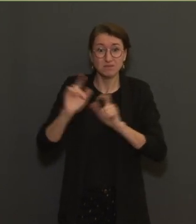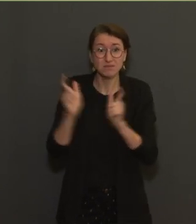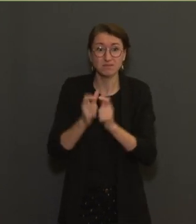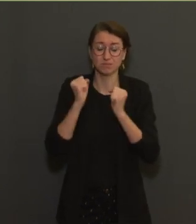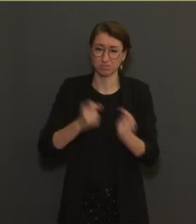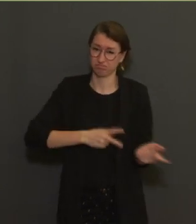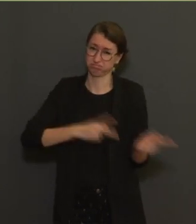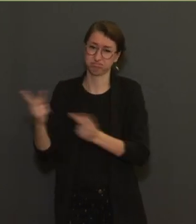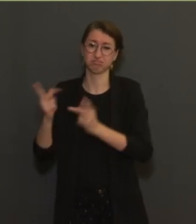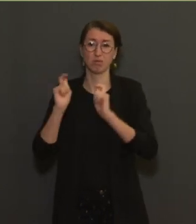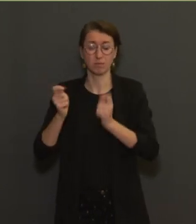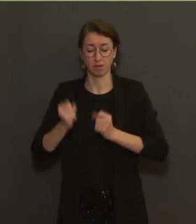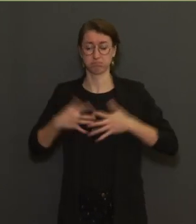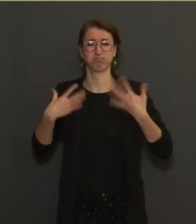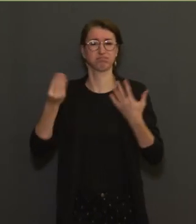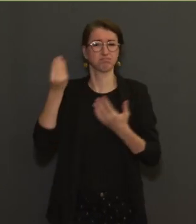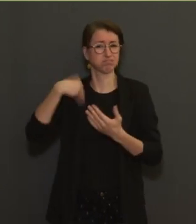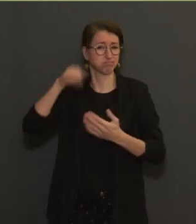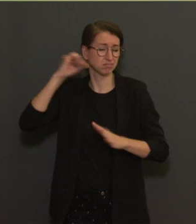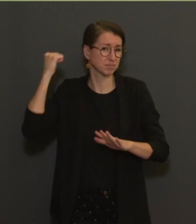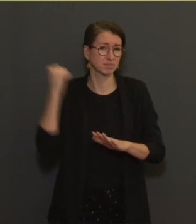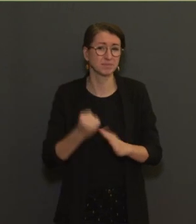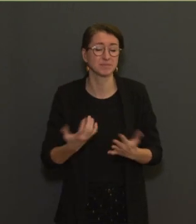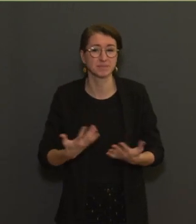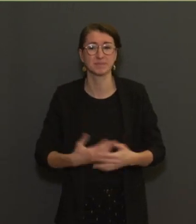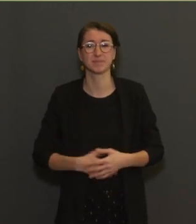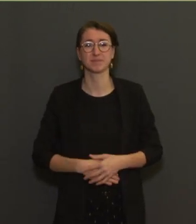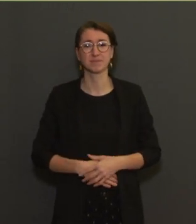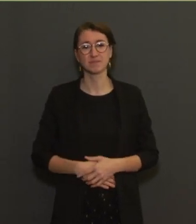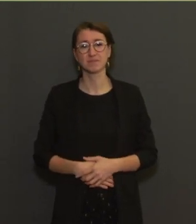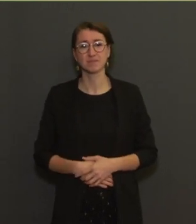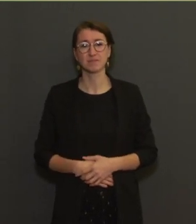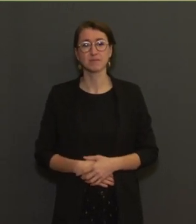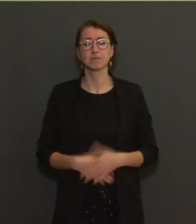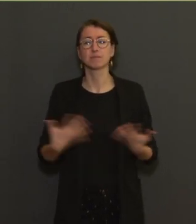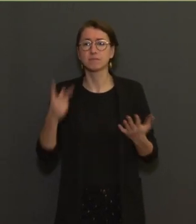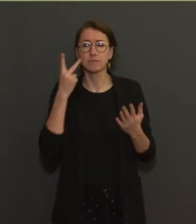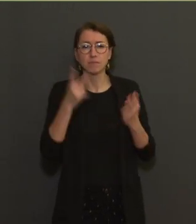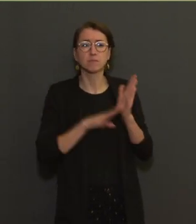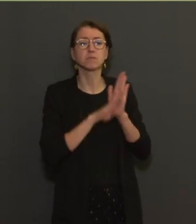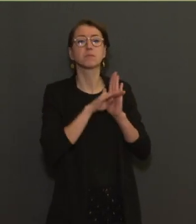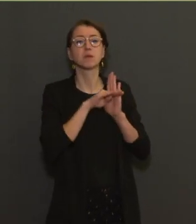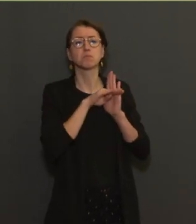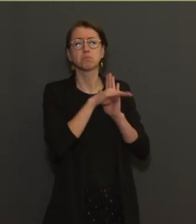Ce ralentissement, au niveau national, trouve sa place essentiellement au centre du pays, comme vous le voyez,